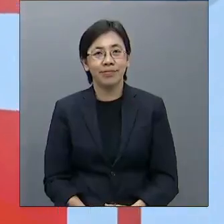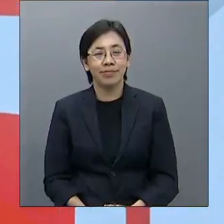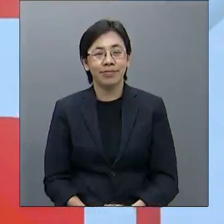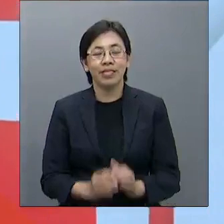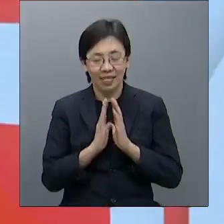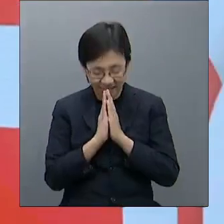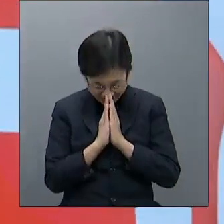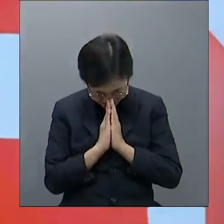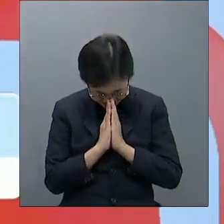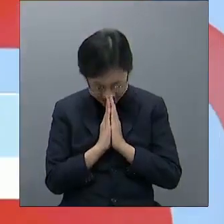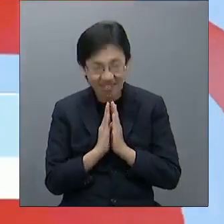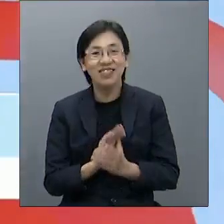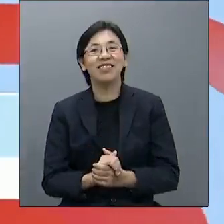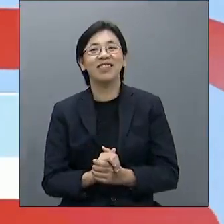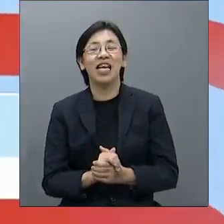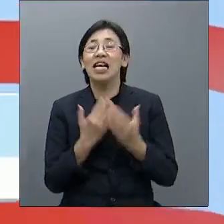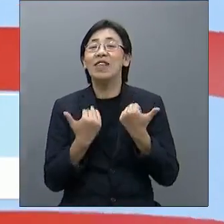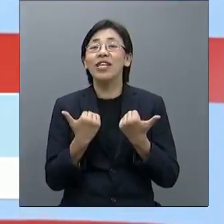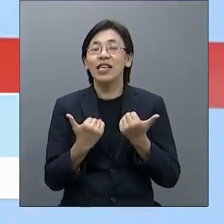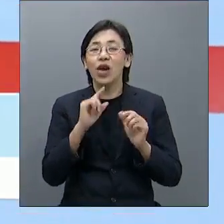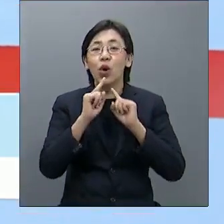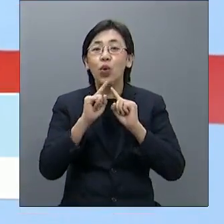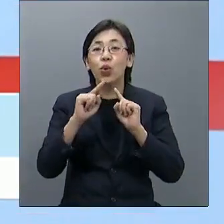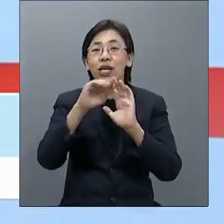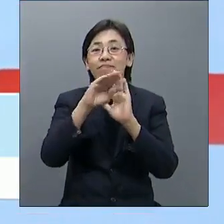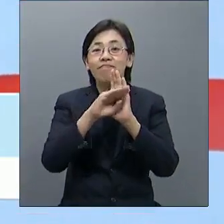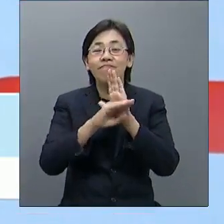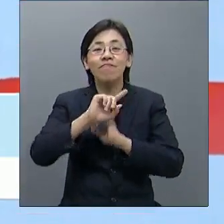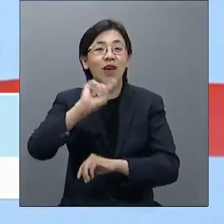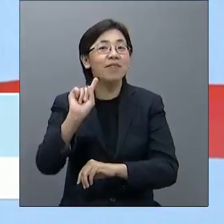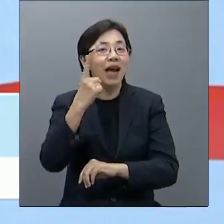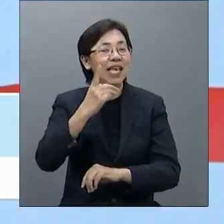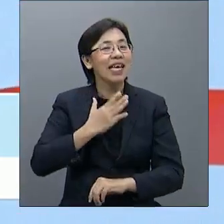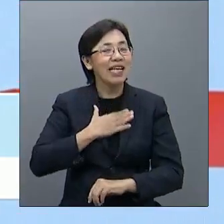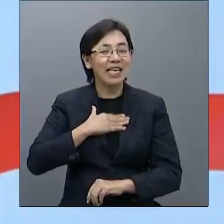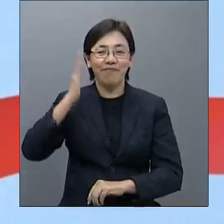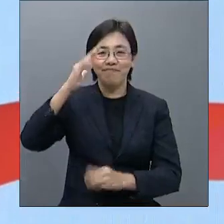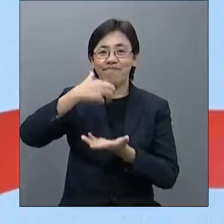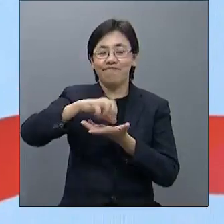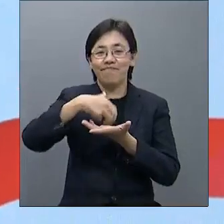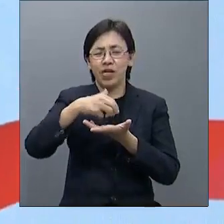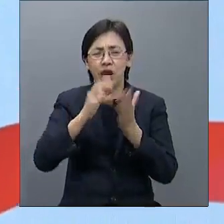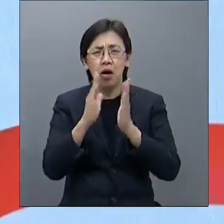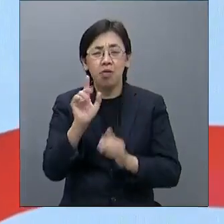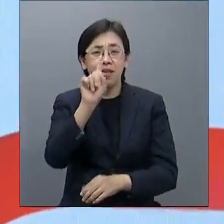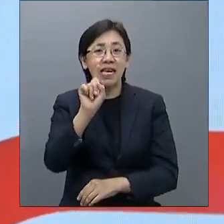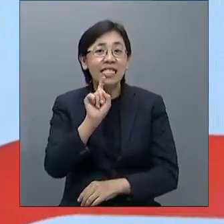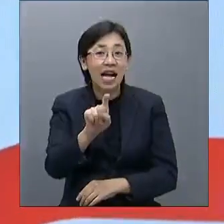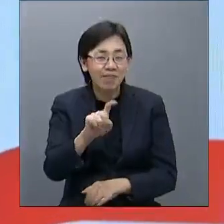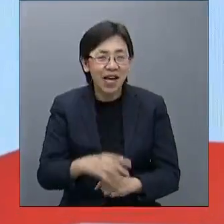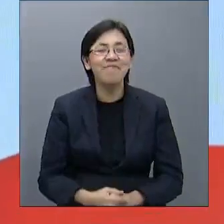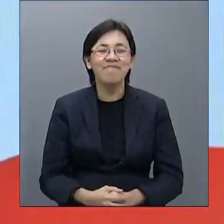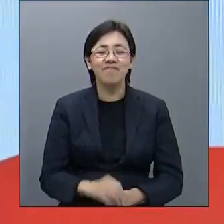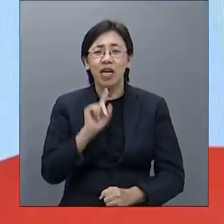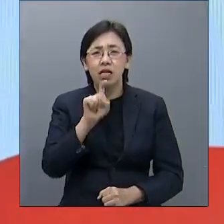สวัสดีค่ะคุณผู้ชมคะคุยกันวันใหม่เช้านี้พบกันเช่นเคยกับปูเป้ภัคคนันท์ค่ะวันนี้มีคำถามมาถามคุณผู้ชมนะคะถามว่าวันนี้เร